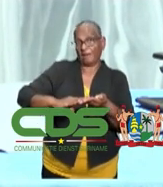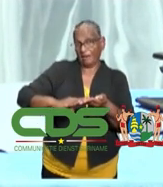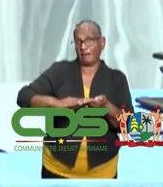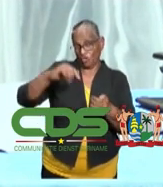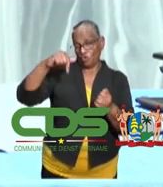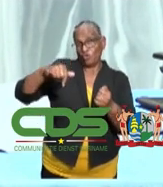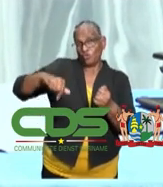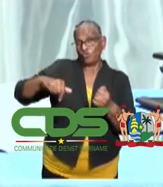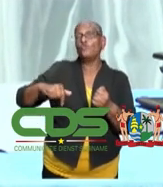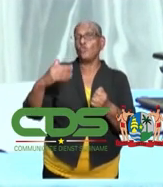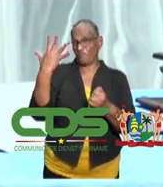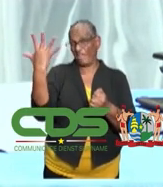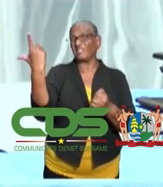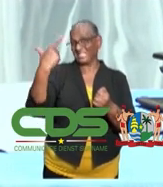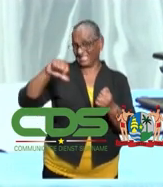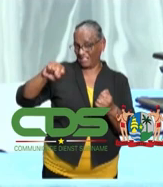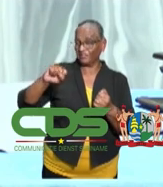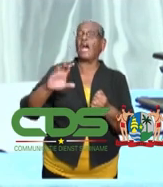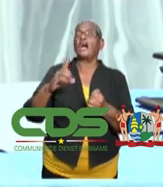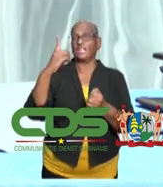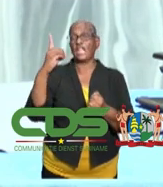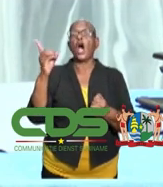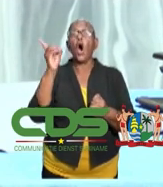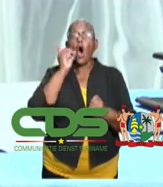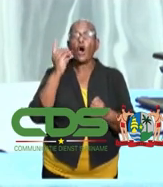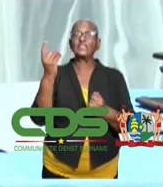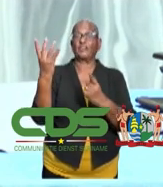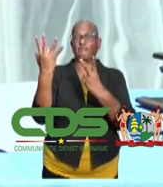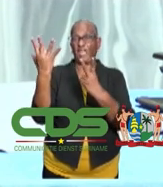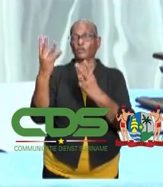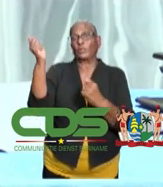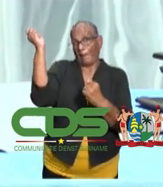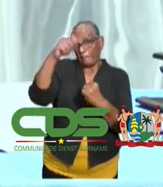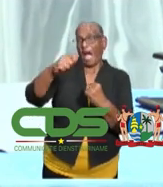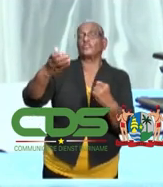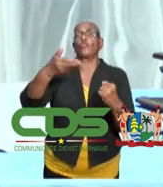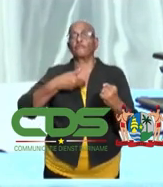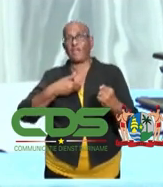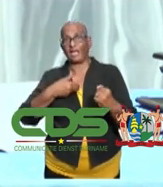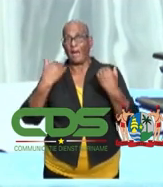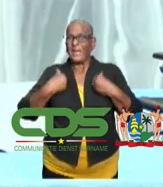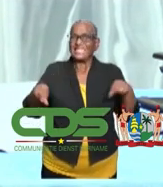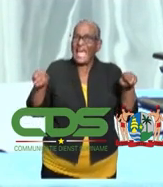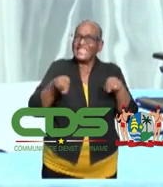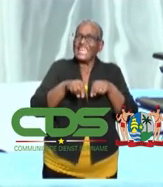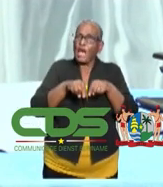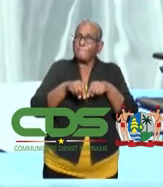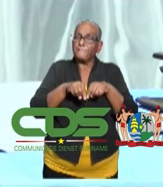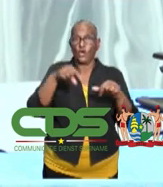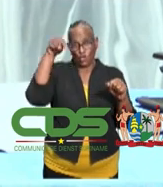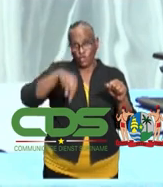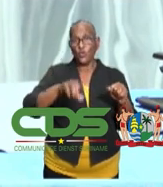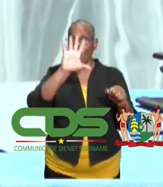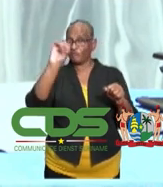is op dit moment 75 SRD, gaat naar 125 SRD per maand. Mensen met een beperking, die krijgen op dit